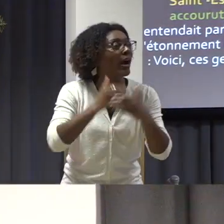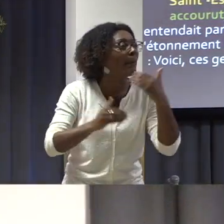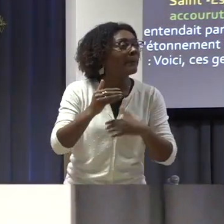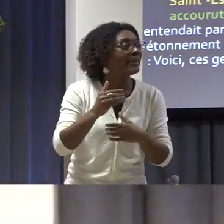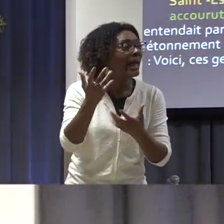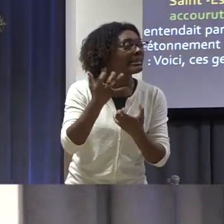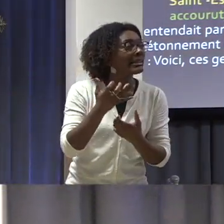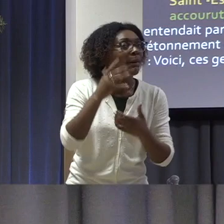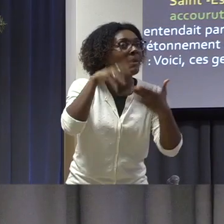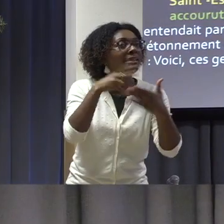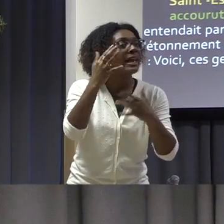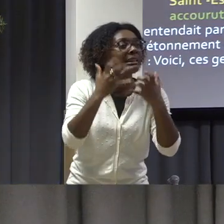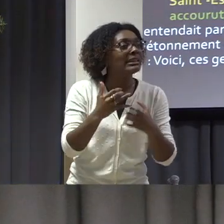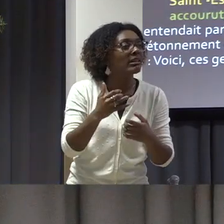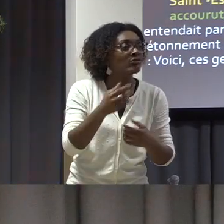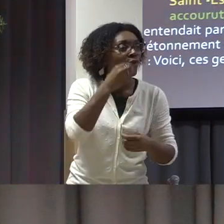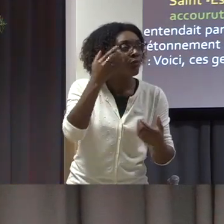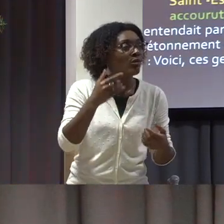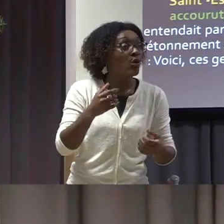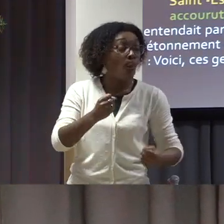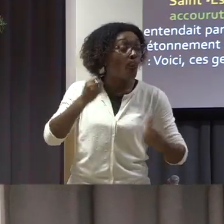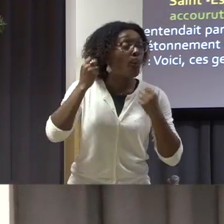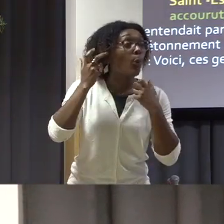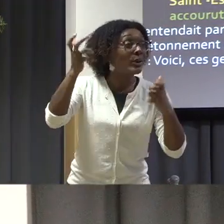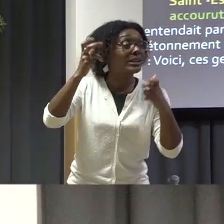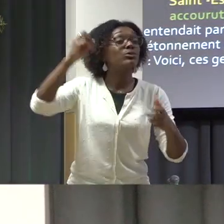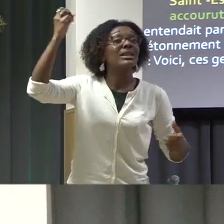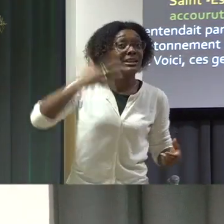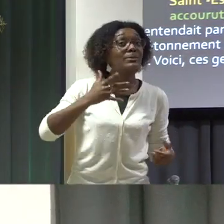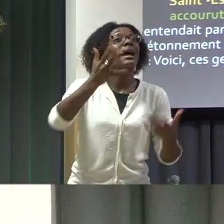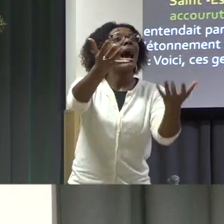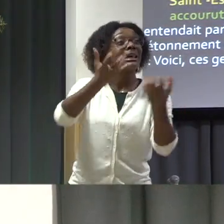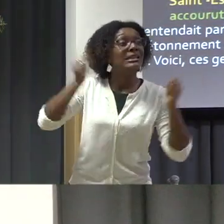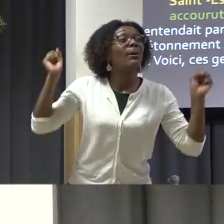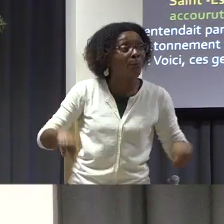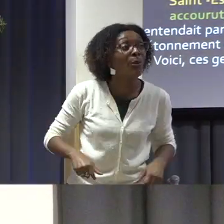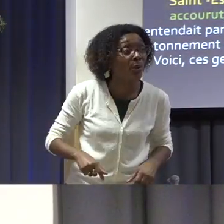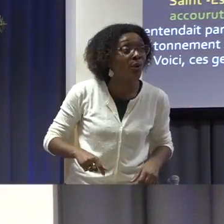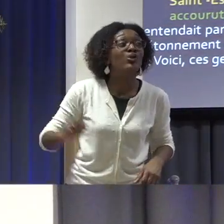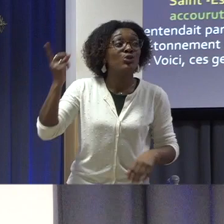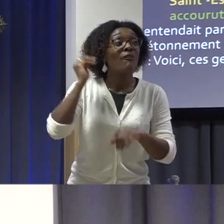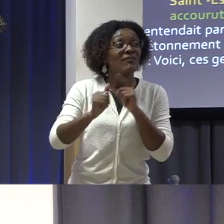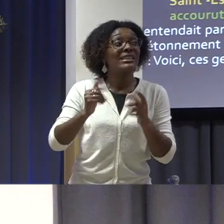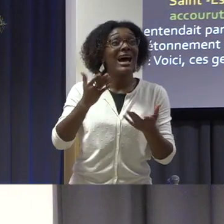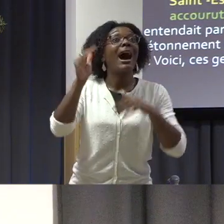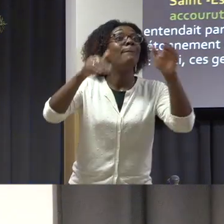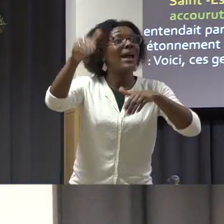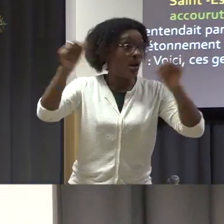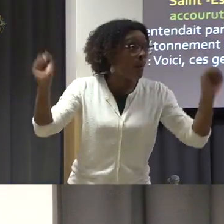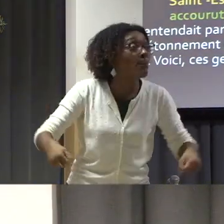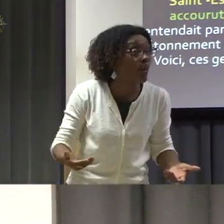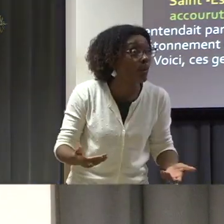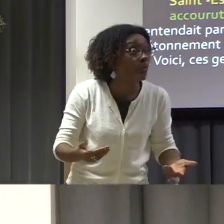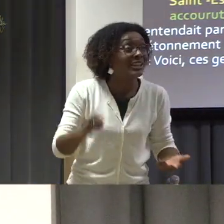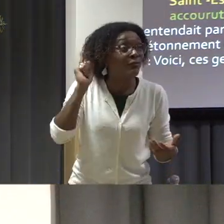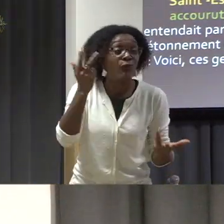c'est le bruit le bruit de l'esprit c'est que je fais et c'est ça notre aspiration